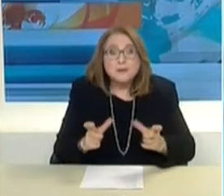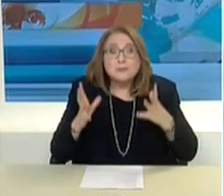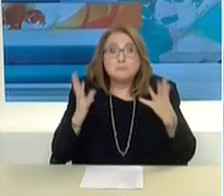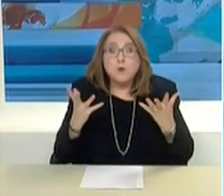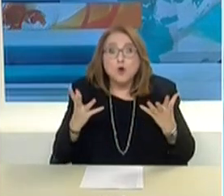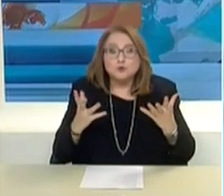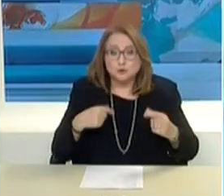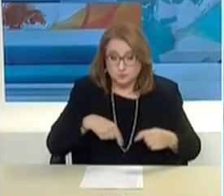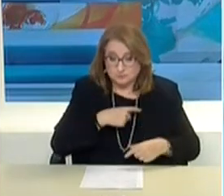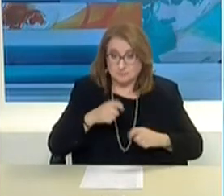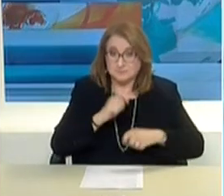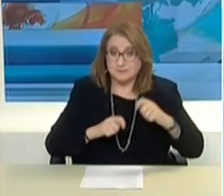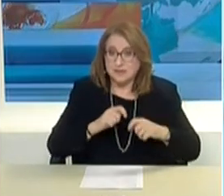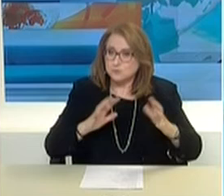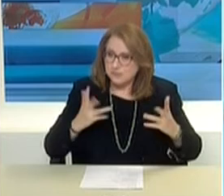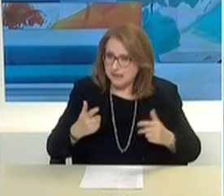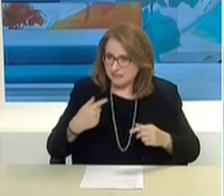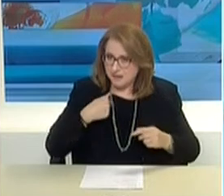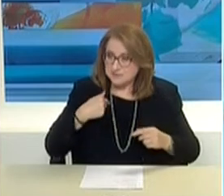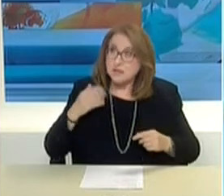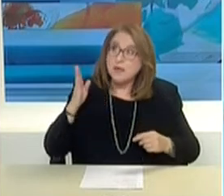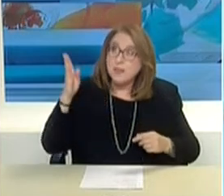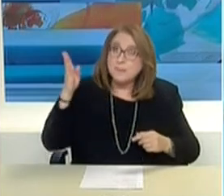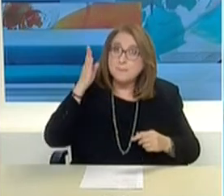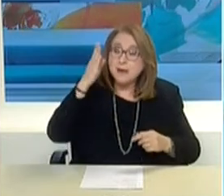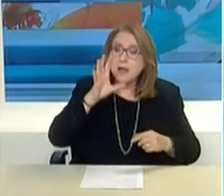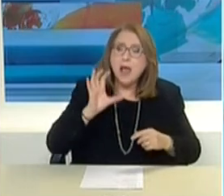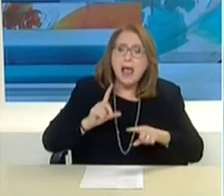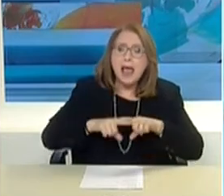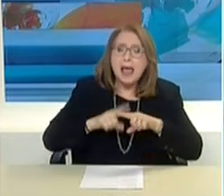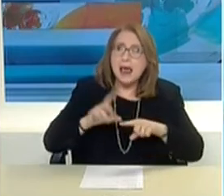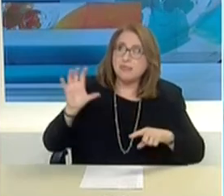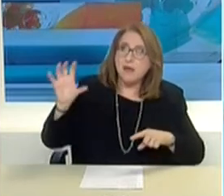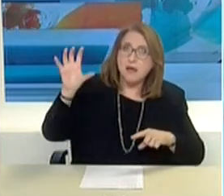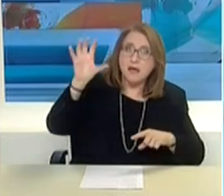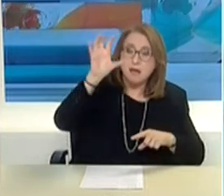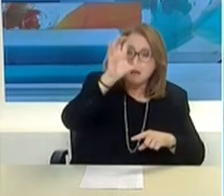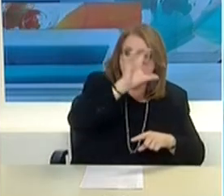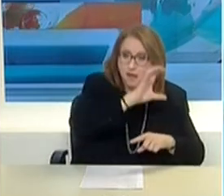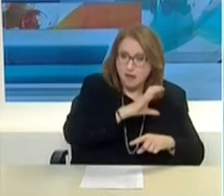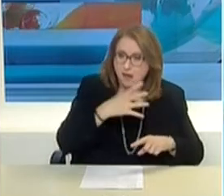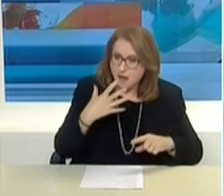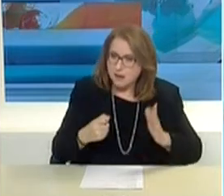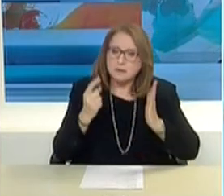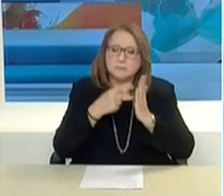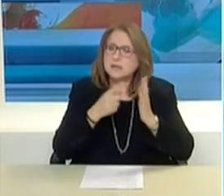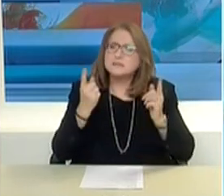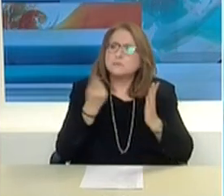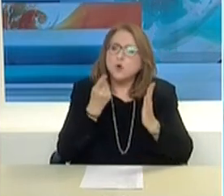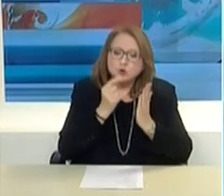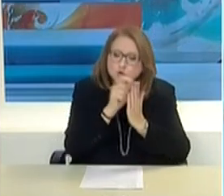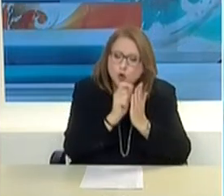ότι πάει σε διαφορετικές περιοχές της χώρας με ένα δείγμα με κανόνες στατιστικής και